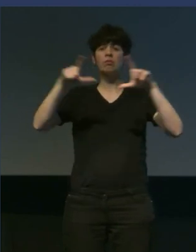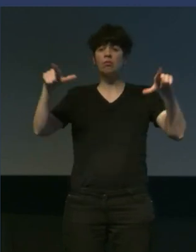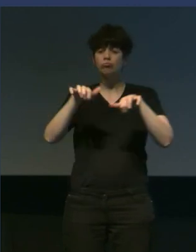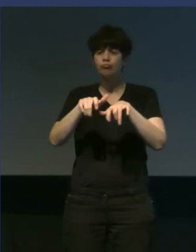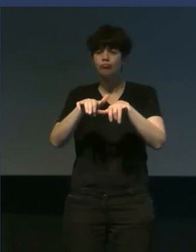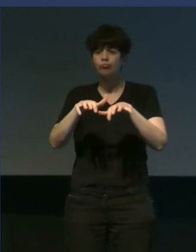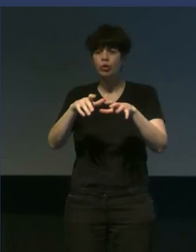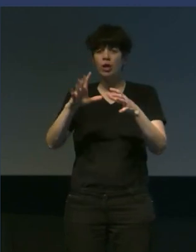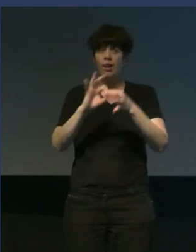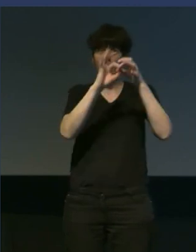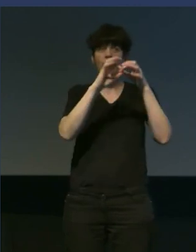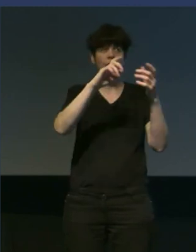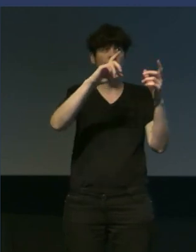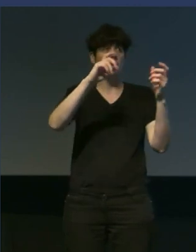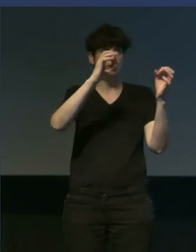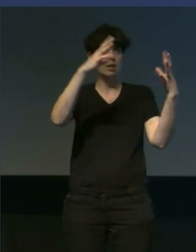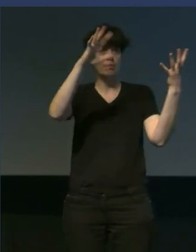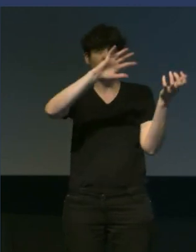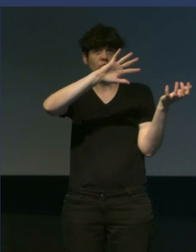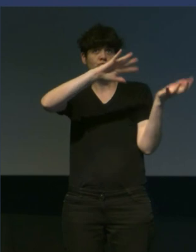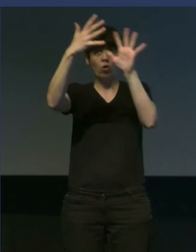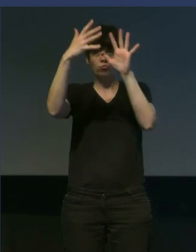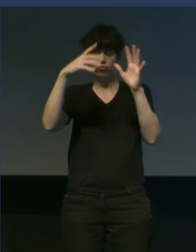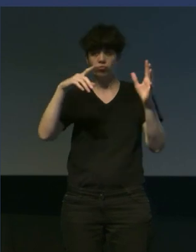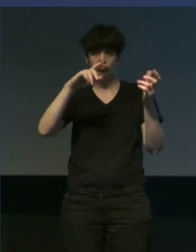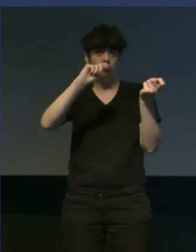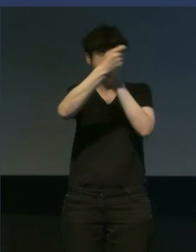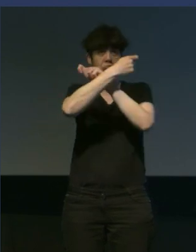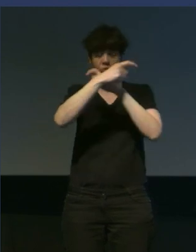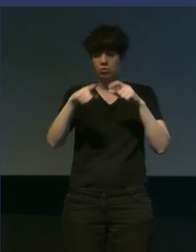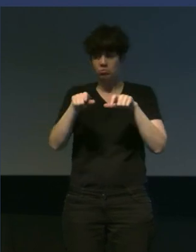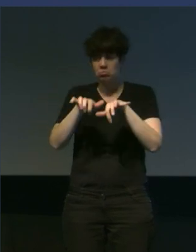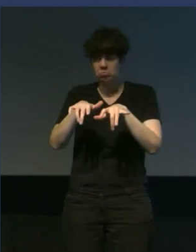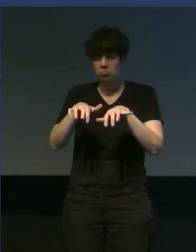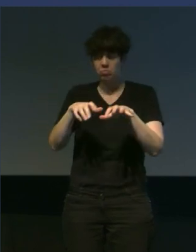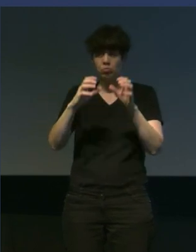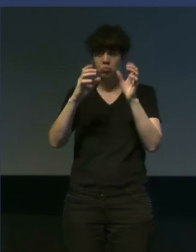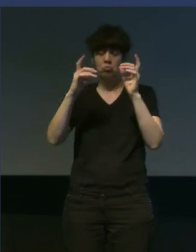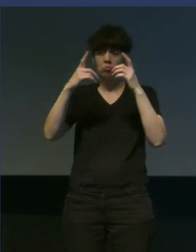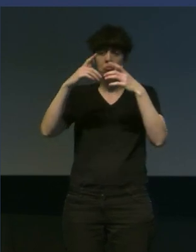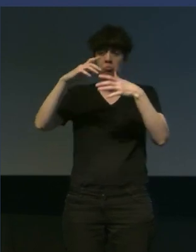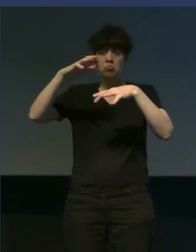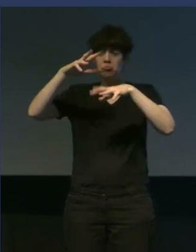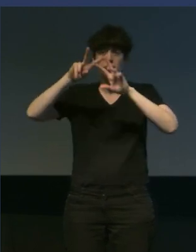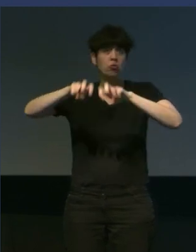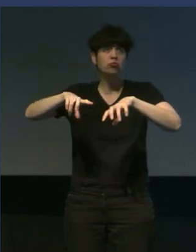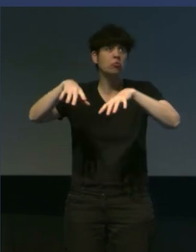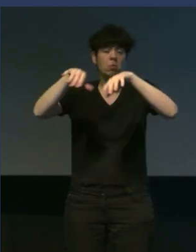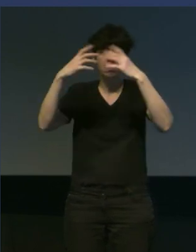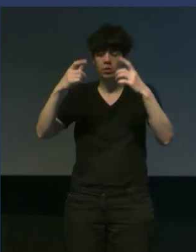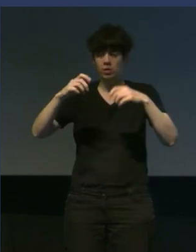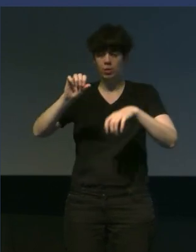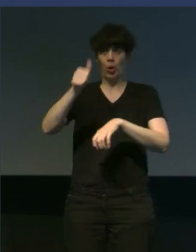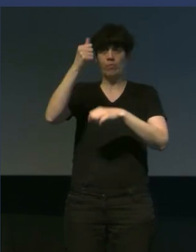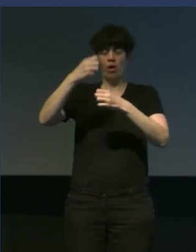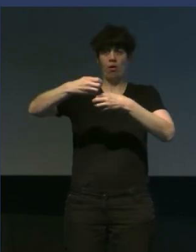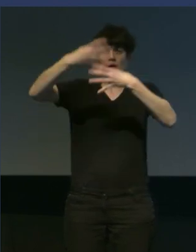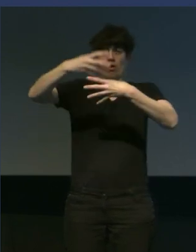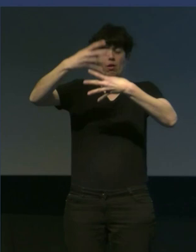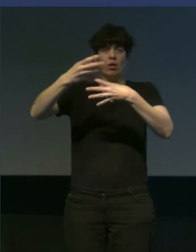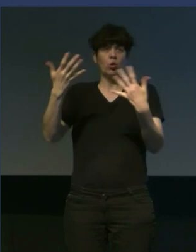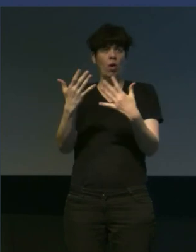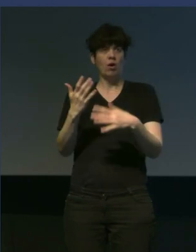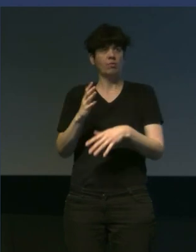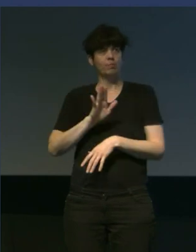climatique, y compris changement climatique, dans n'importe quel moteur de recherche, ce soit des sites climato-sceptiques qui apparaissent en premier. Et c'était le cas il